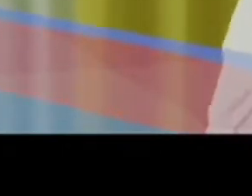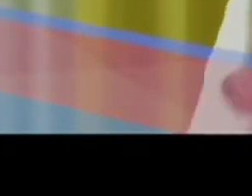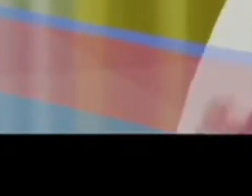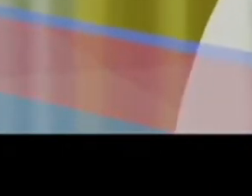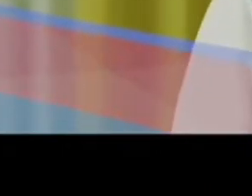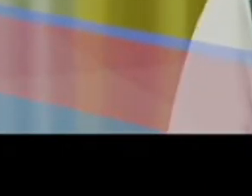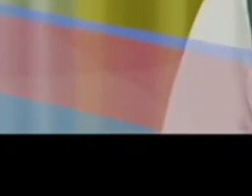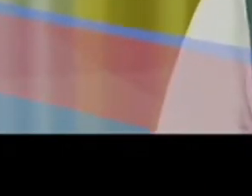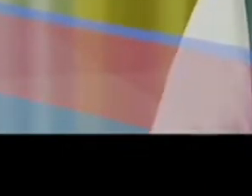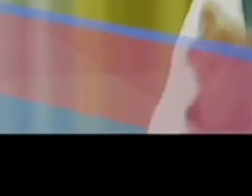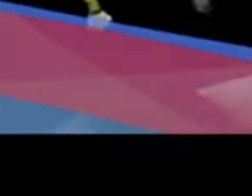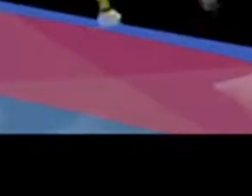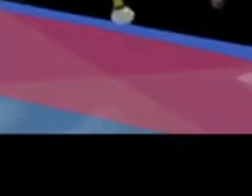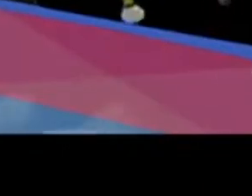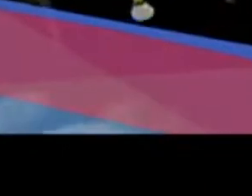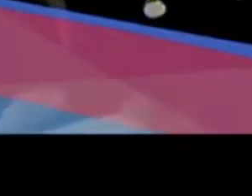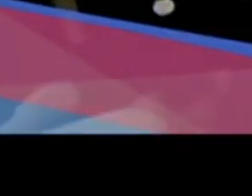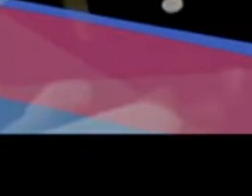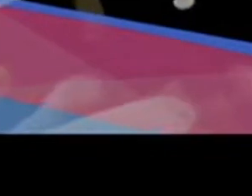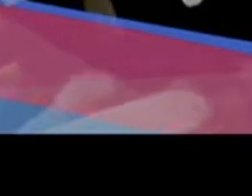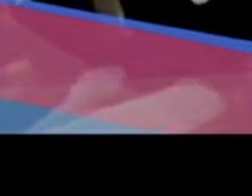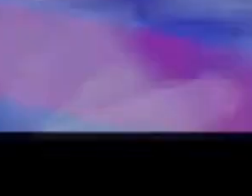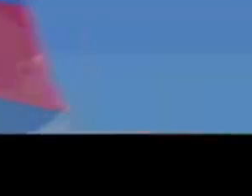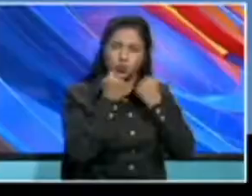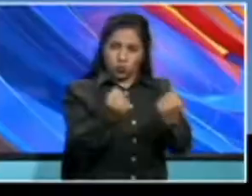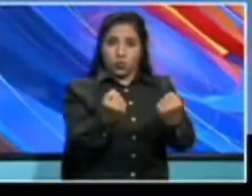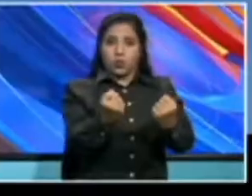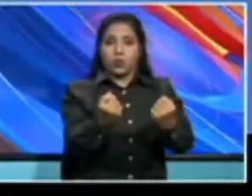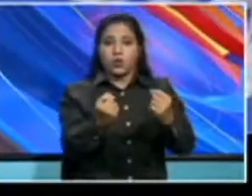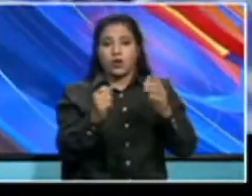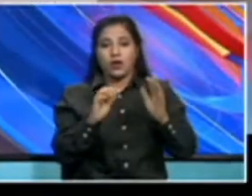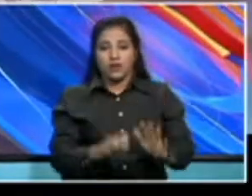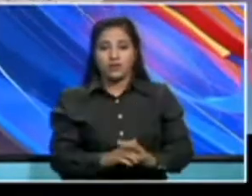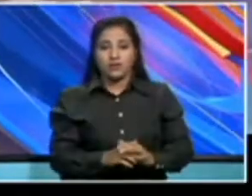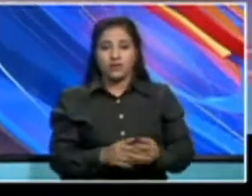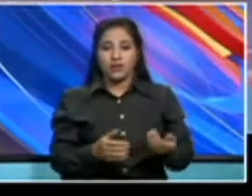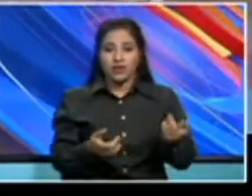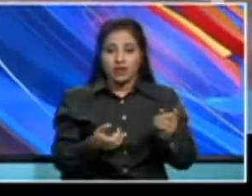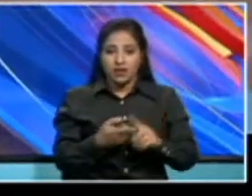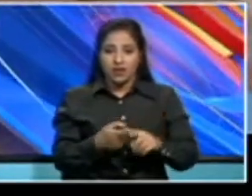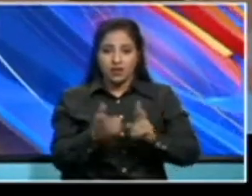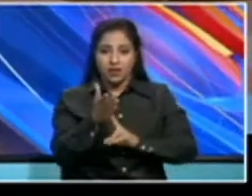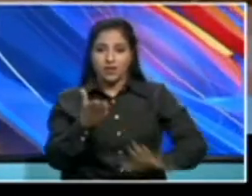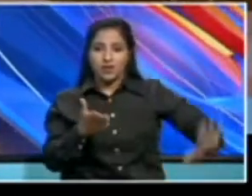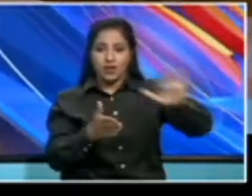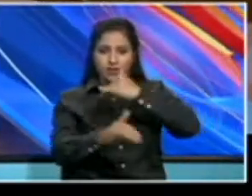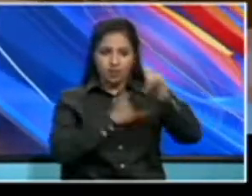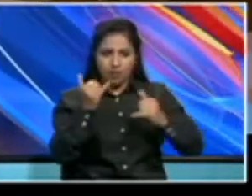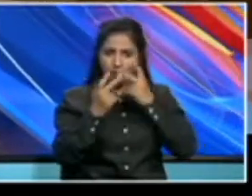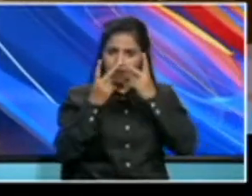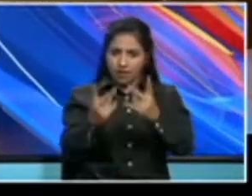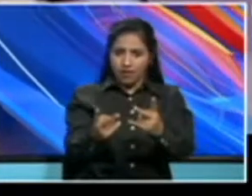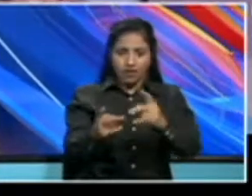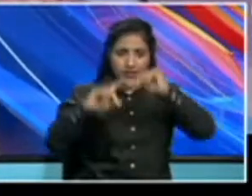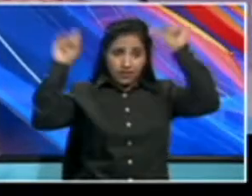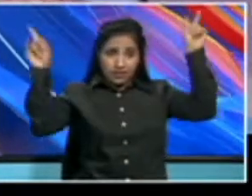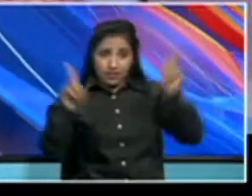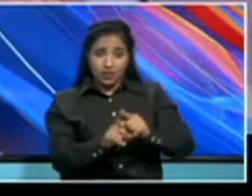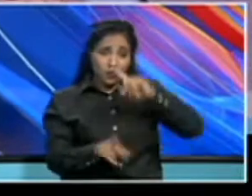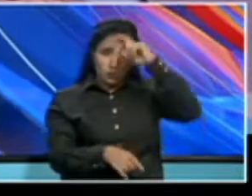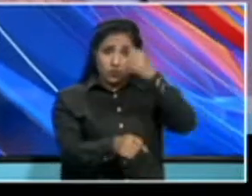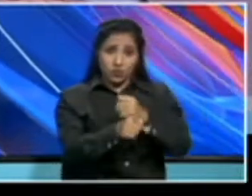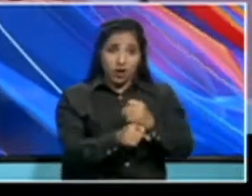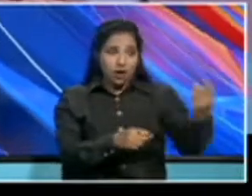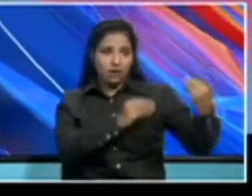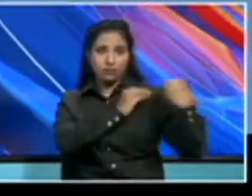की भावना को आप और सशक्त करते हैं। जब 36th नेशनल गेम्स की बारी आई तो देश ने गुजरात